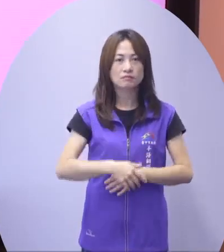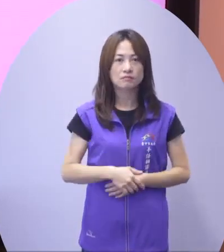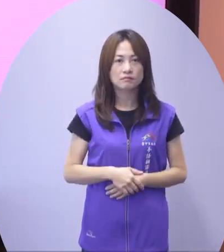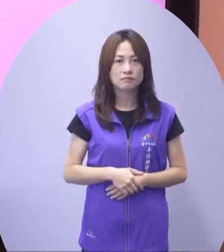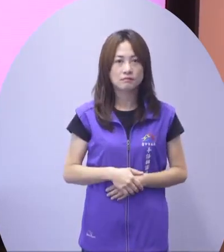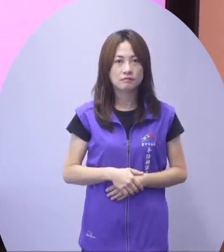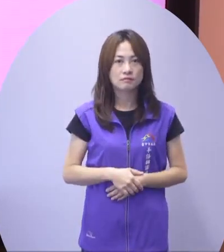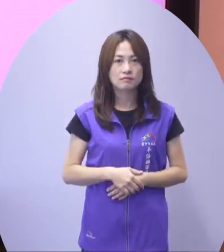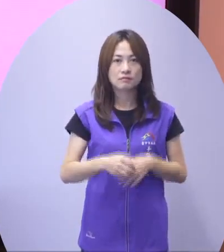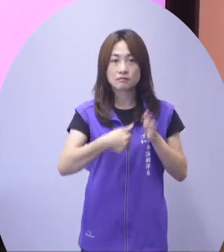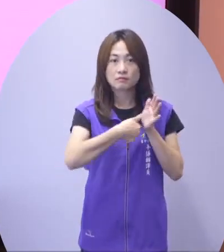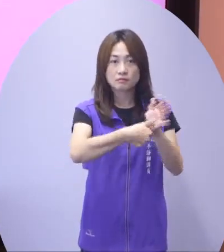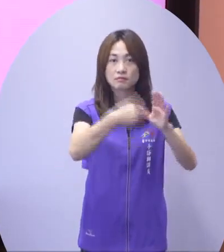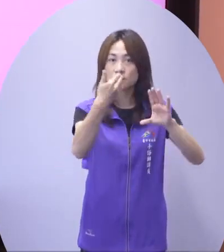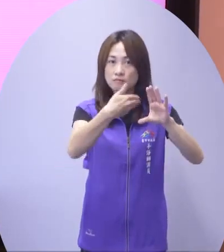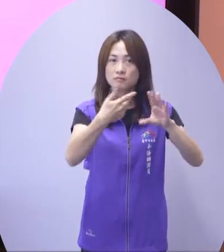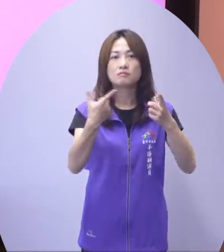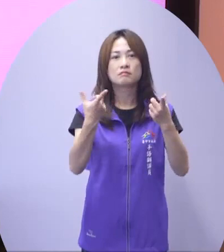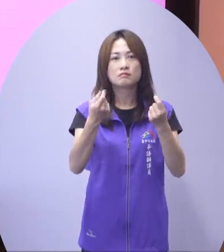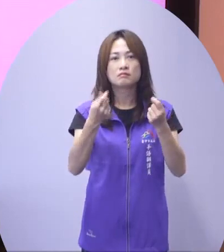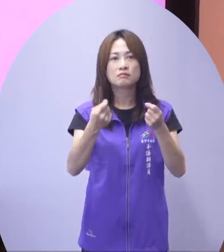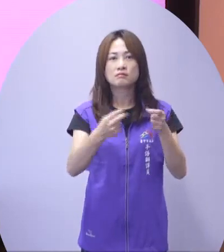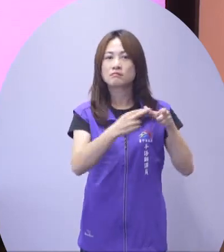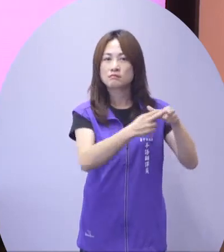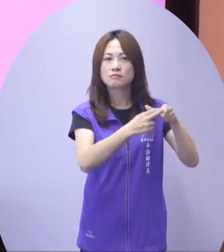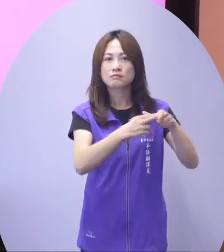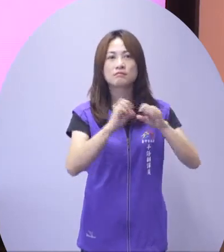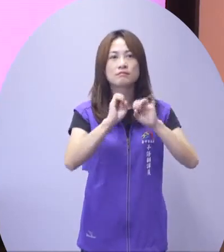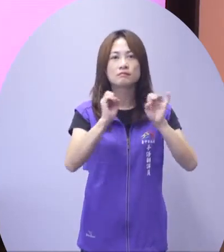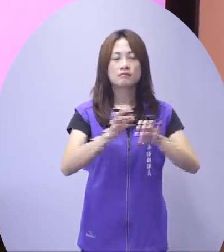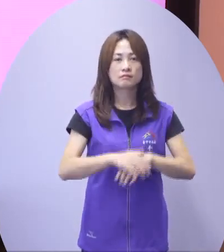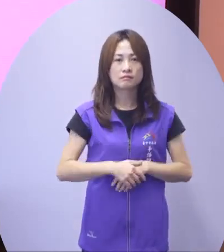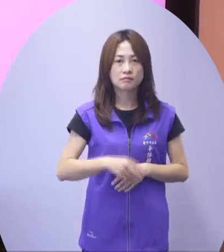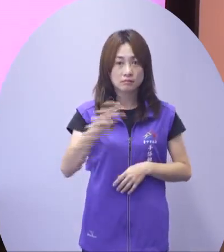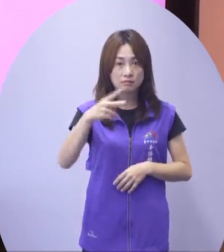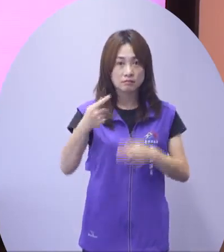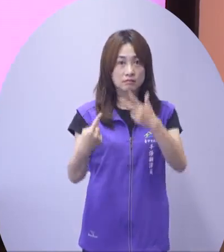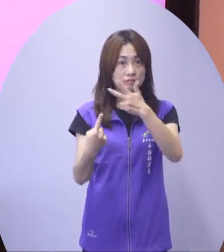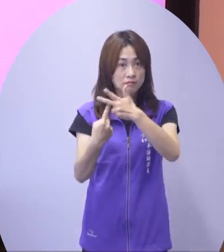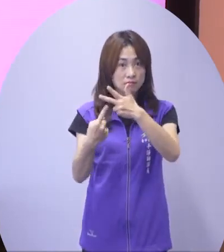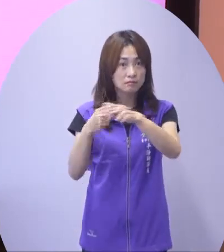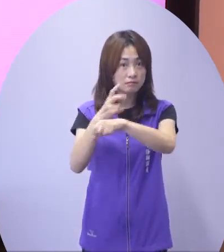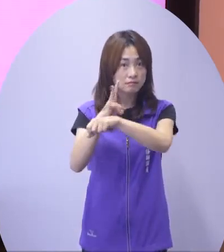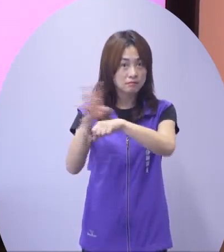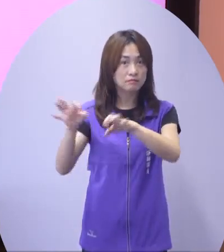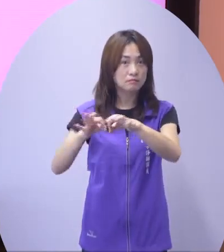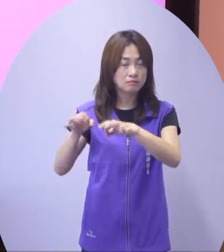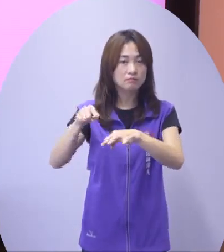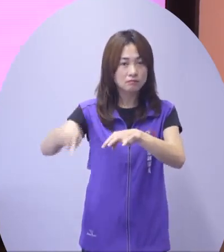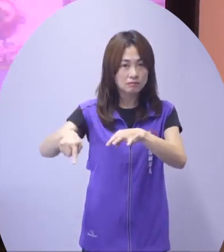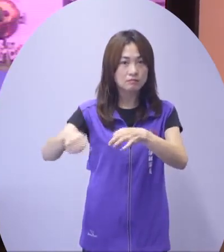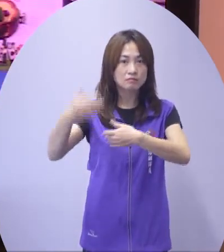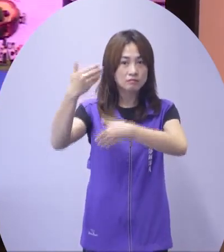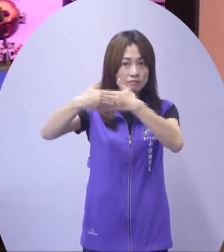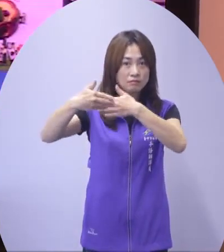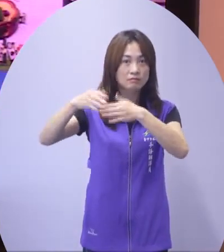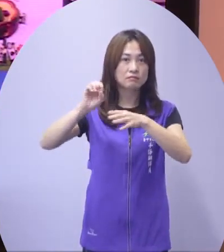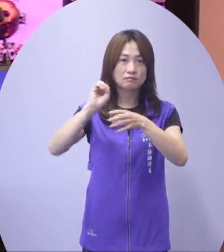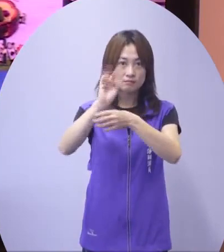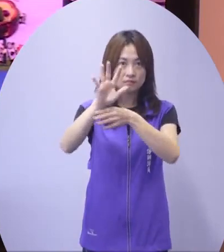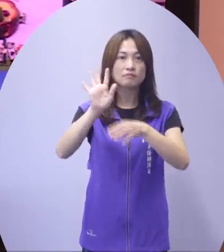视等等的哈。那比较特别是，我们这次也在这个超商的电视哈这边有进行来曝光。